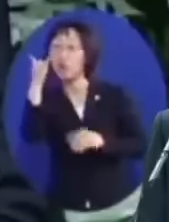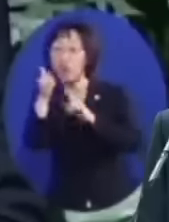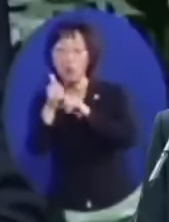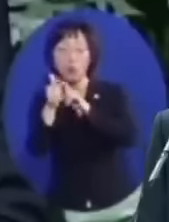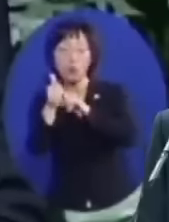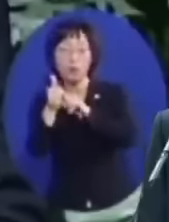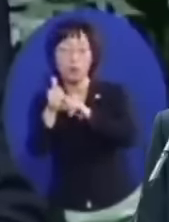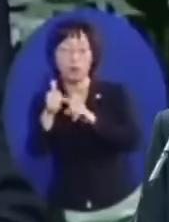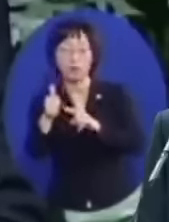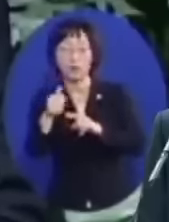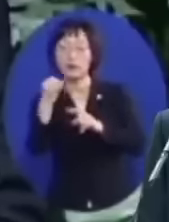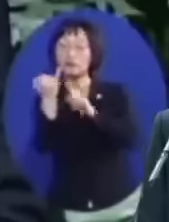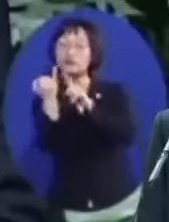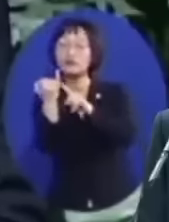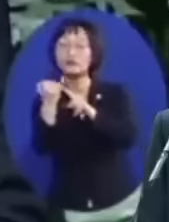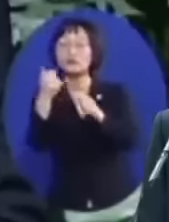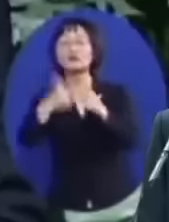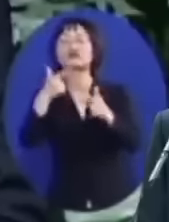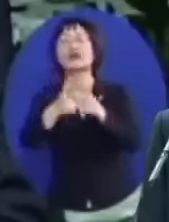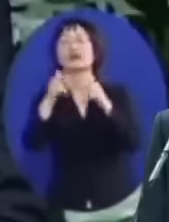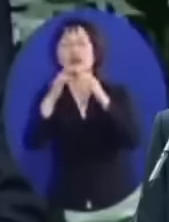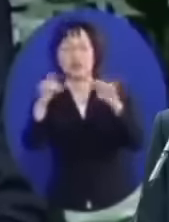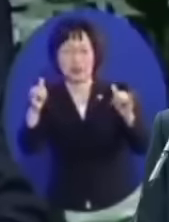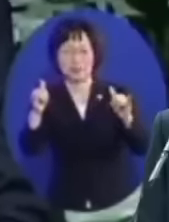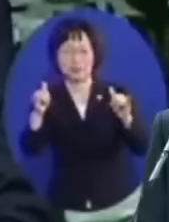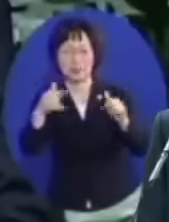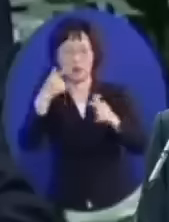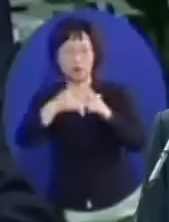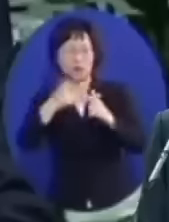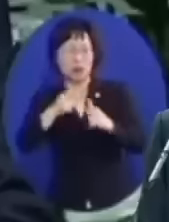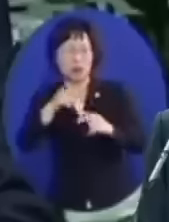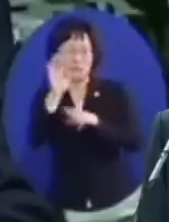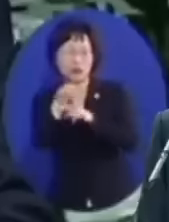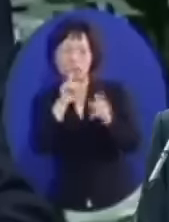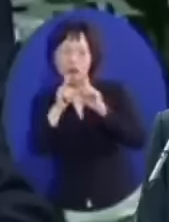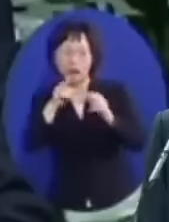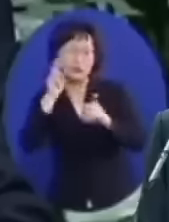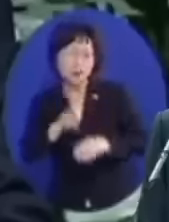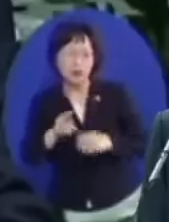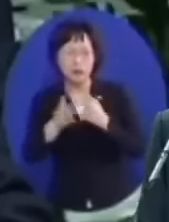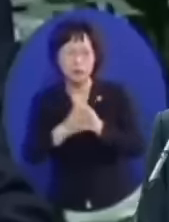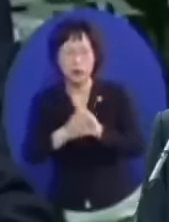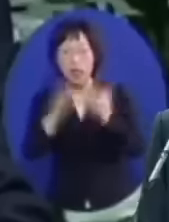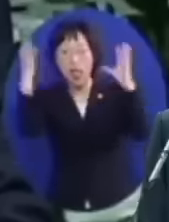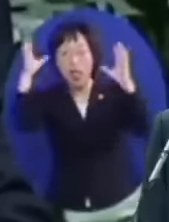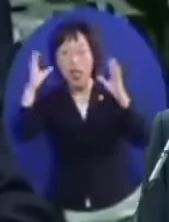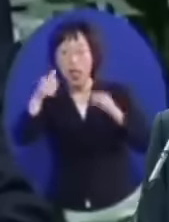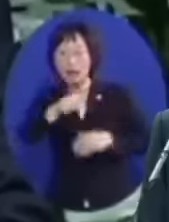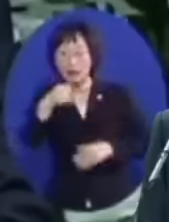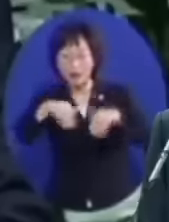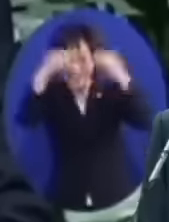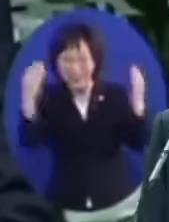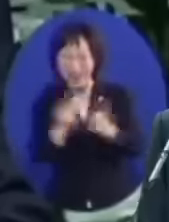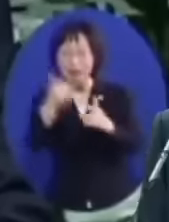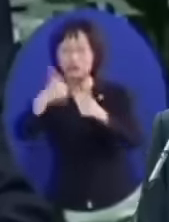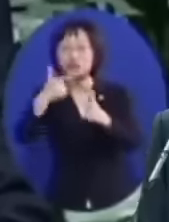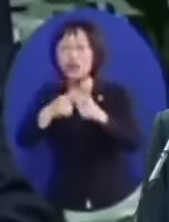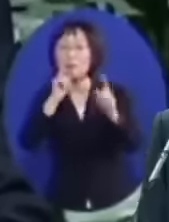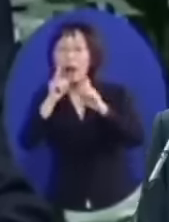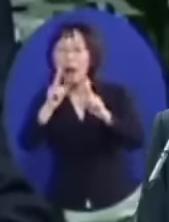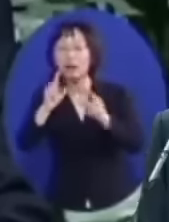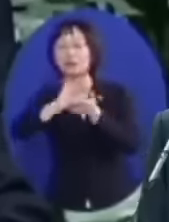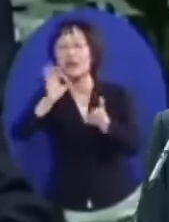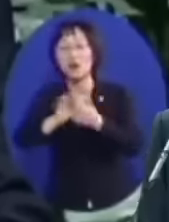부인은 부산 사람입니다. 그런데 그 애들은 모두 다 부산 말을 사용하고 북한 말을